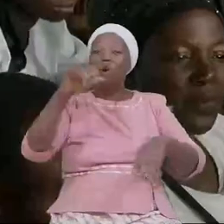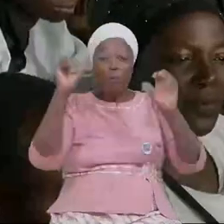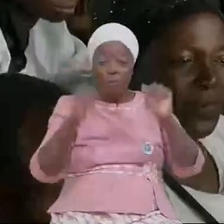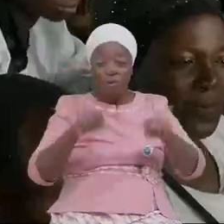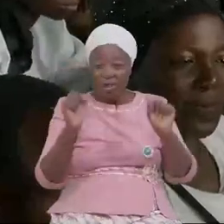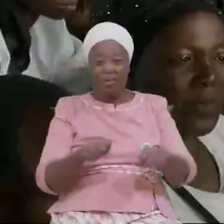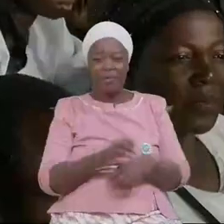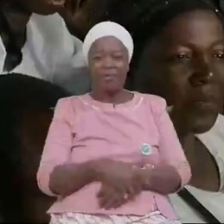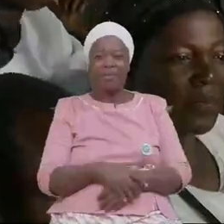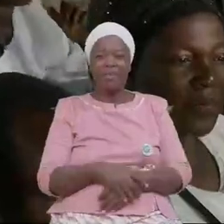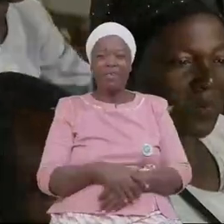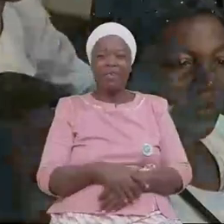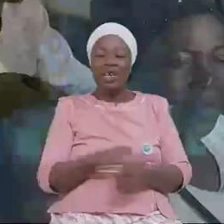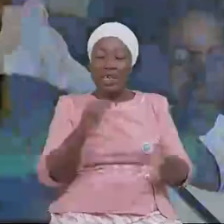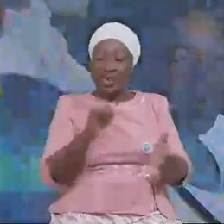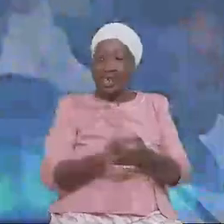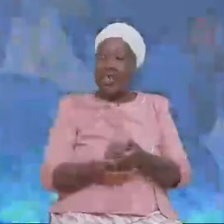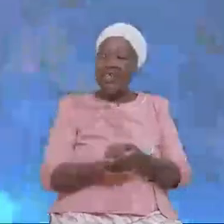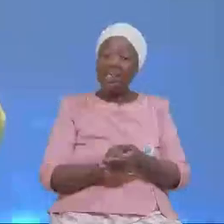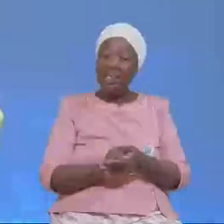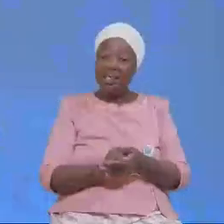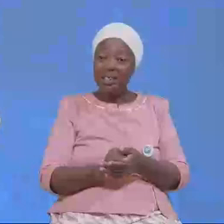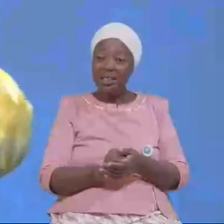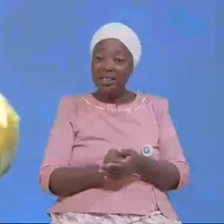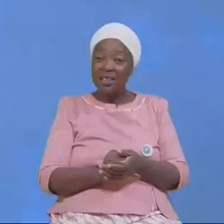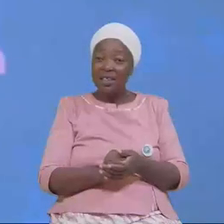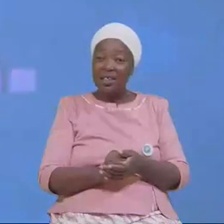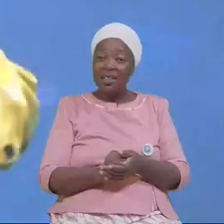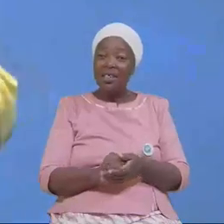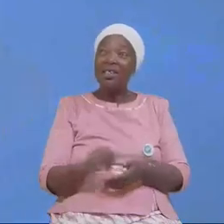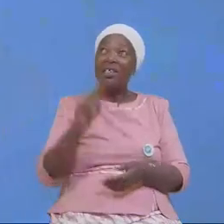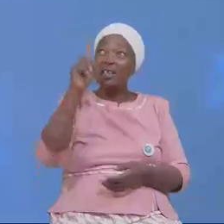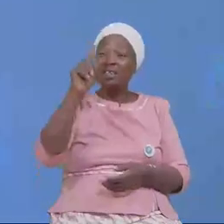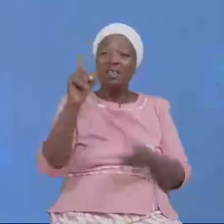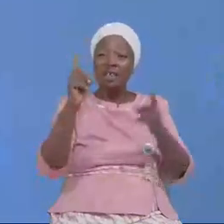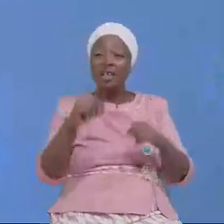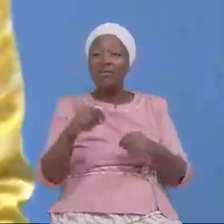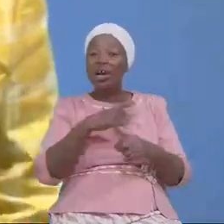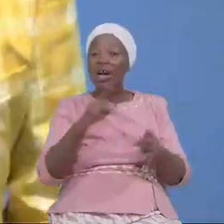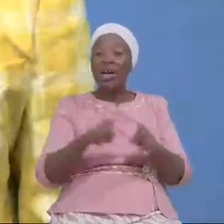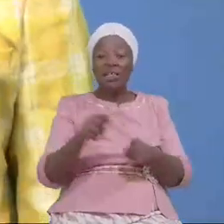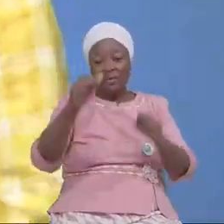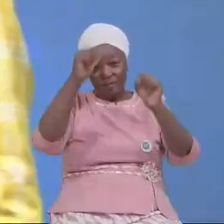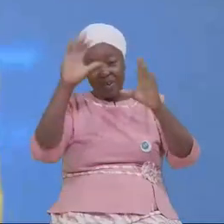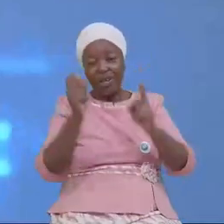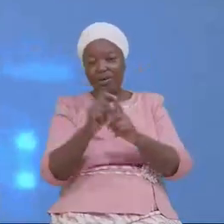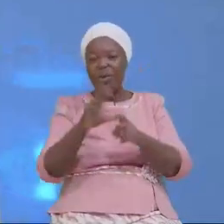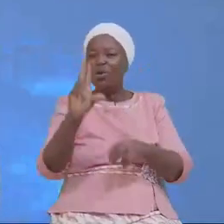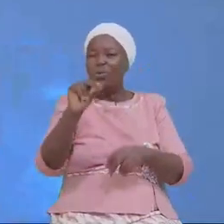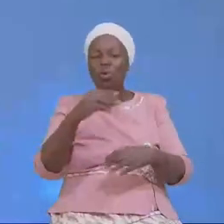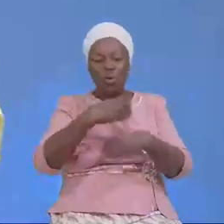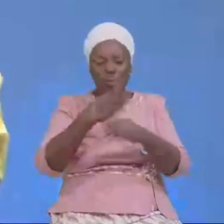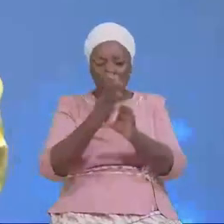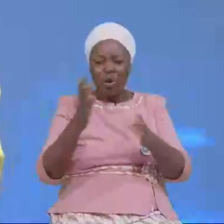La guérison là vient par la parole du Père. Aucune créature sur terre,